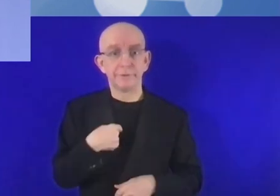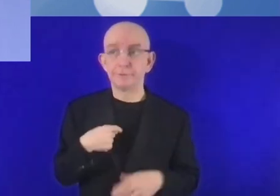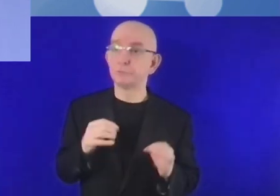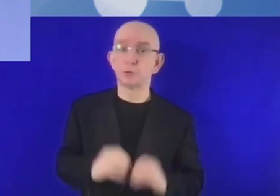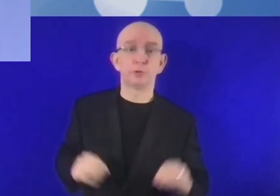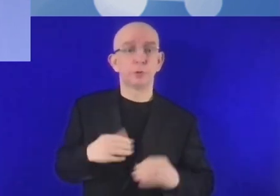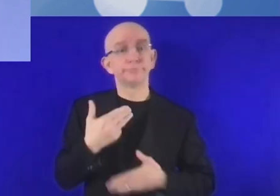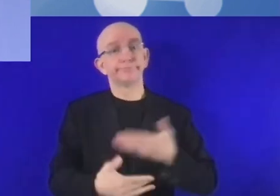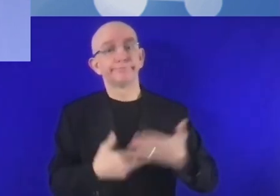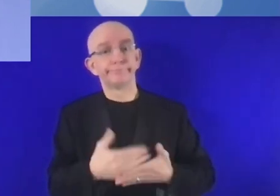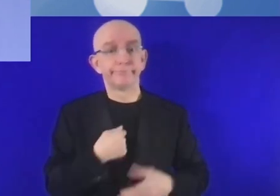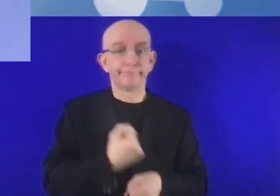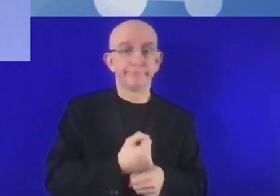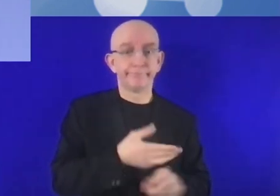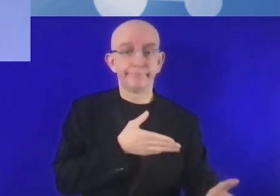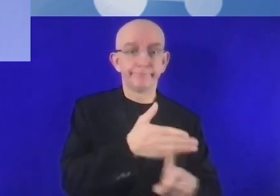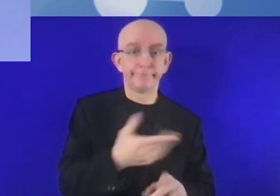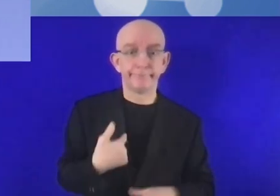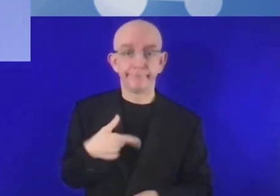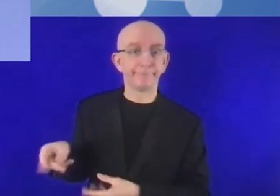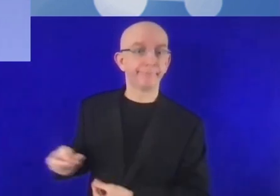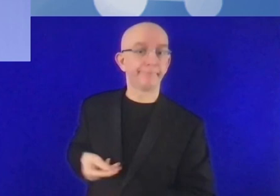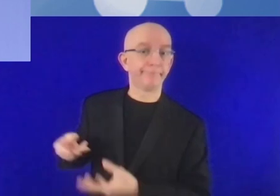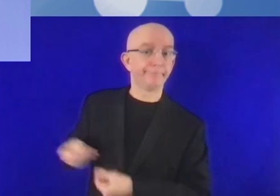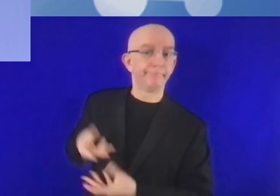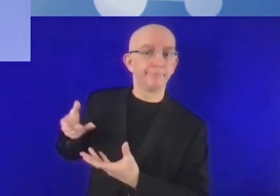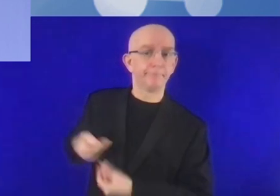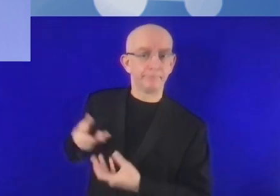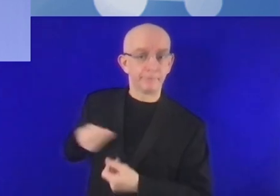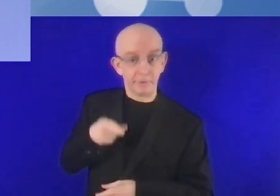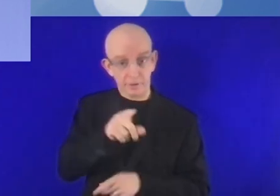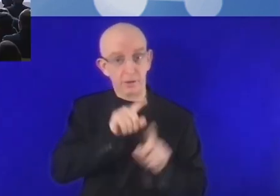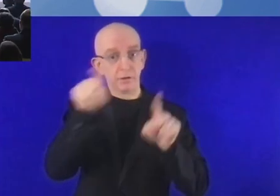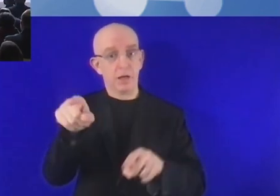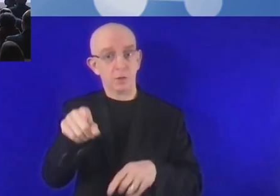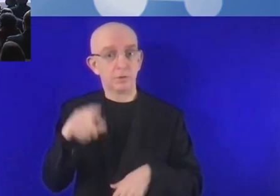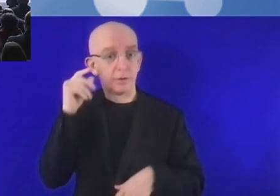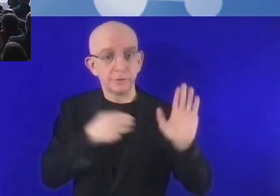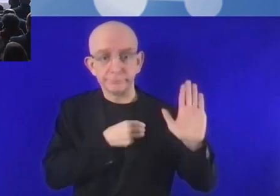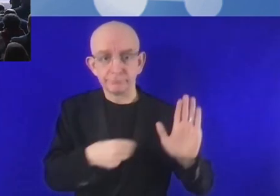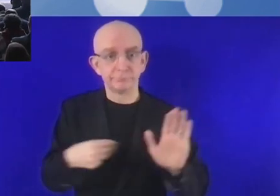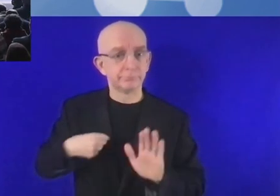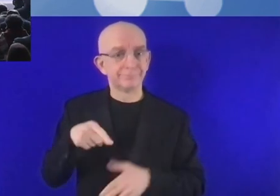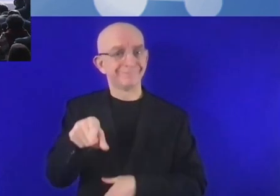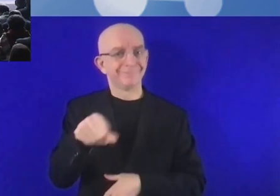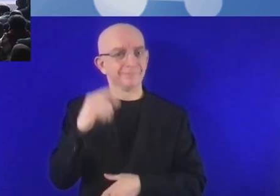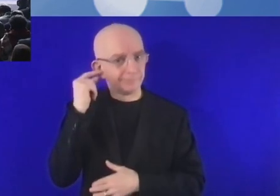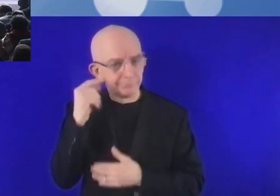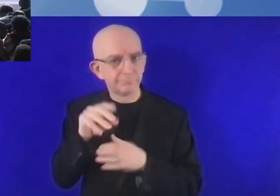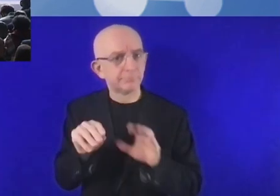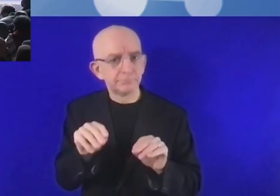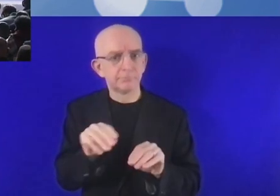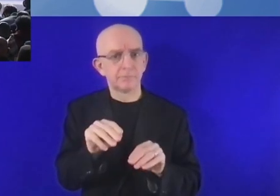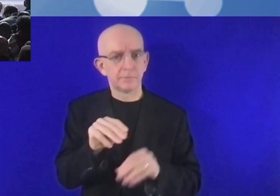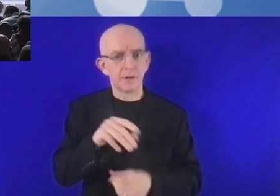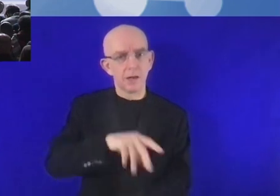procesie leczenia. Nie będziemy musieli nawet konsultować się z lekarzem, a więc to są takie korzyści, które przed nami.